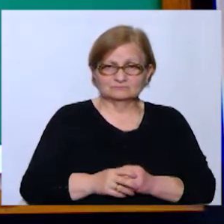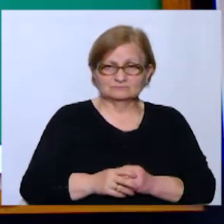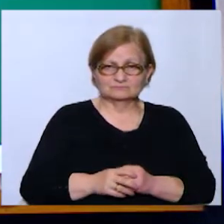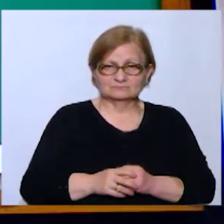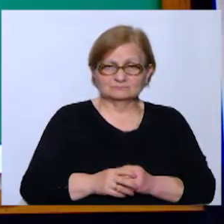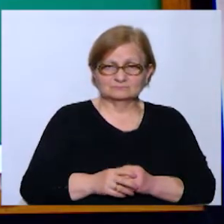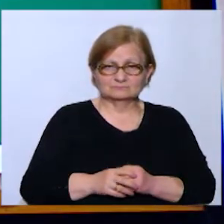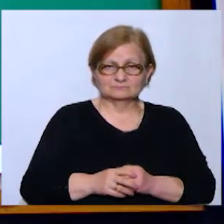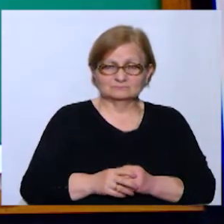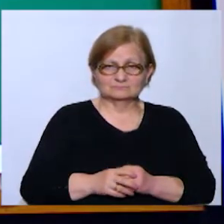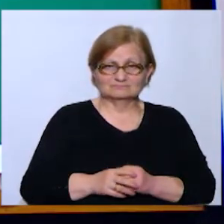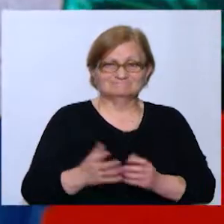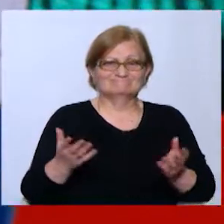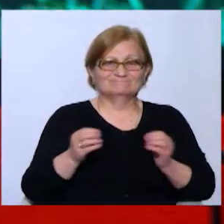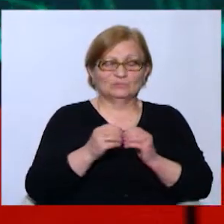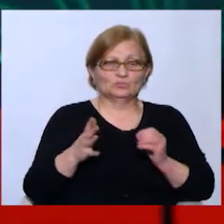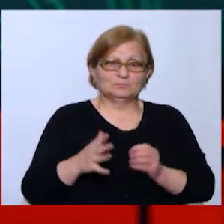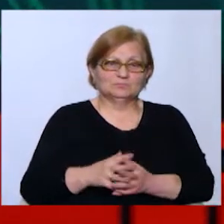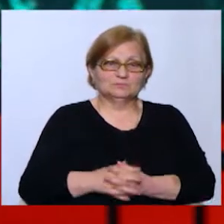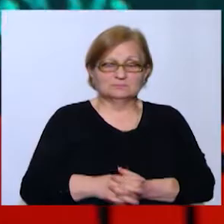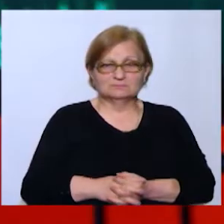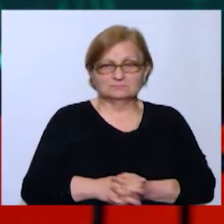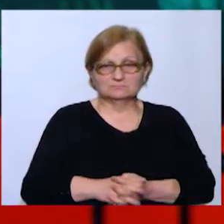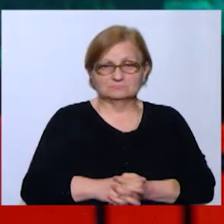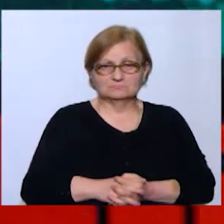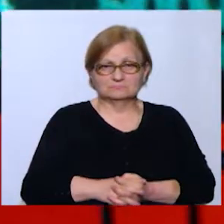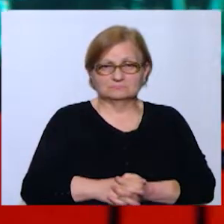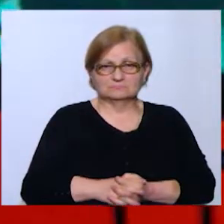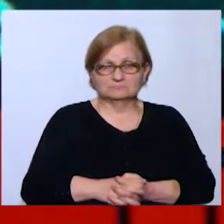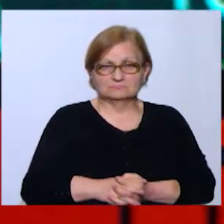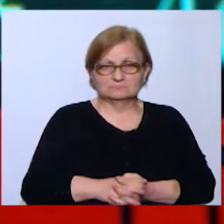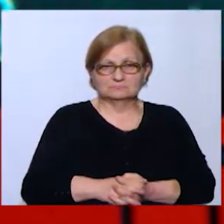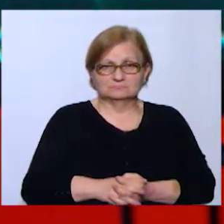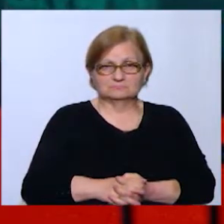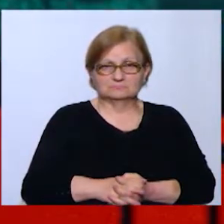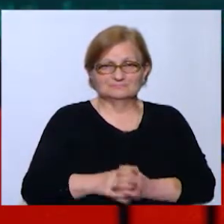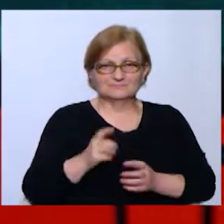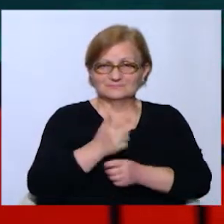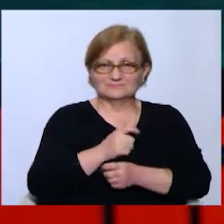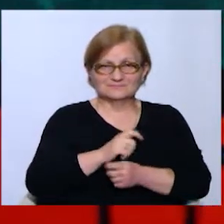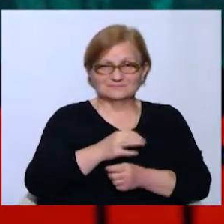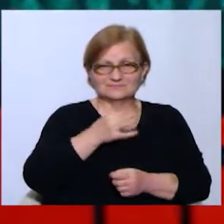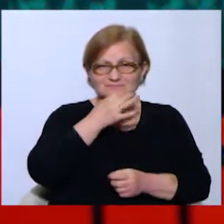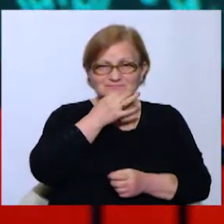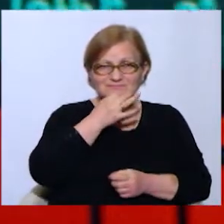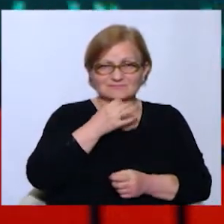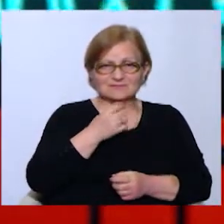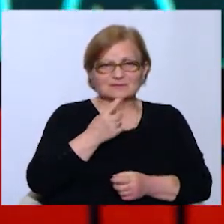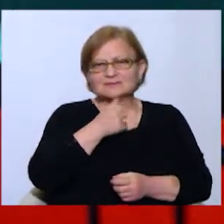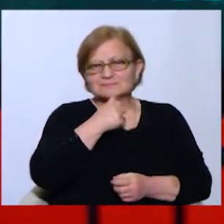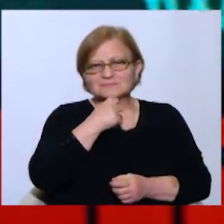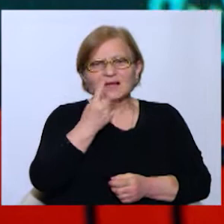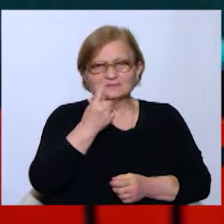გამოგვივა, რა თქმა უნდა, 15. მშვენიერია. ძალიან მომეწონა. კარგი იყო, მოდი ერთიც